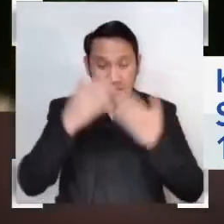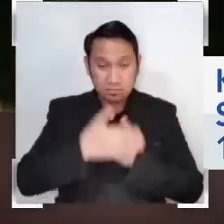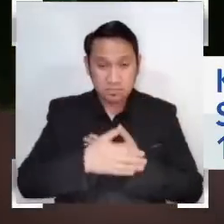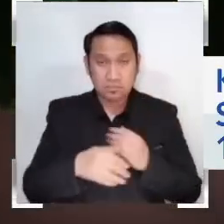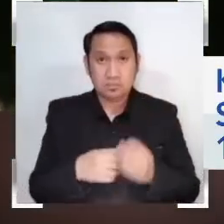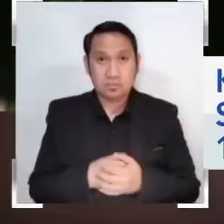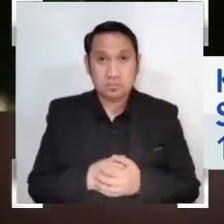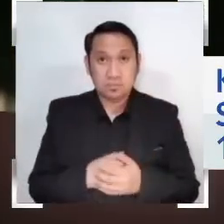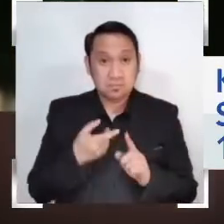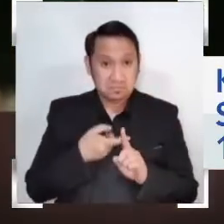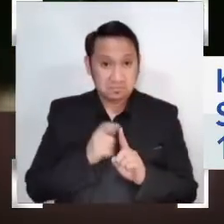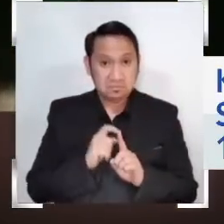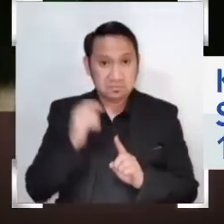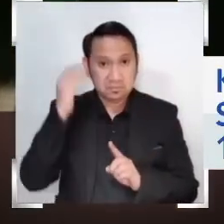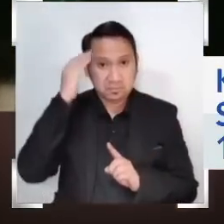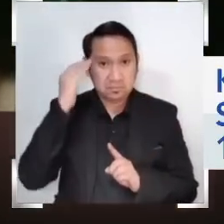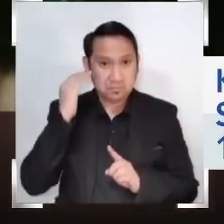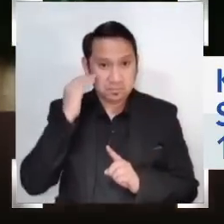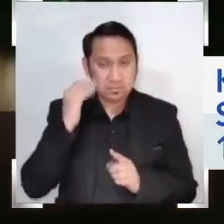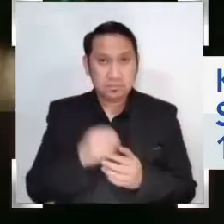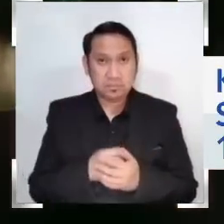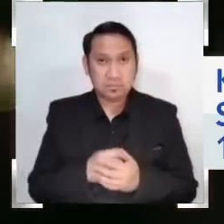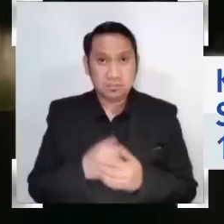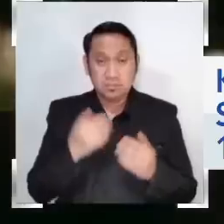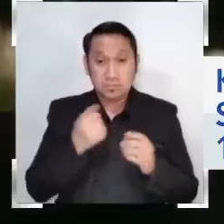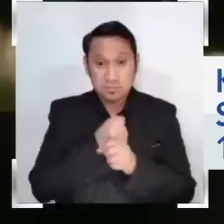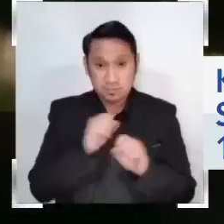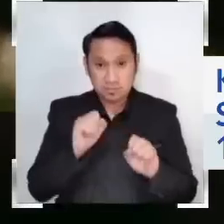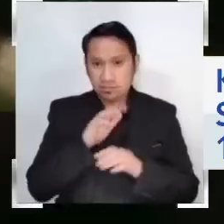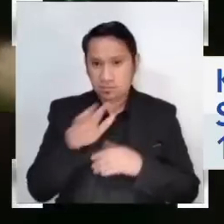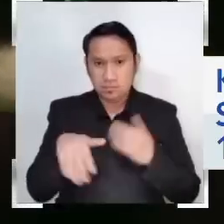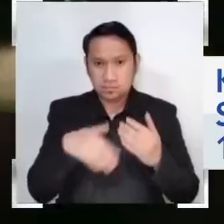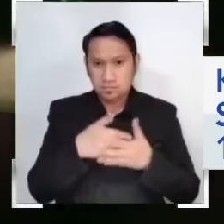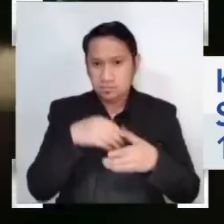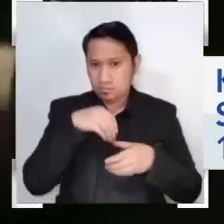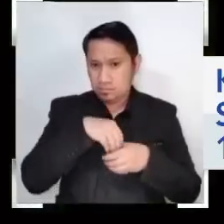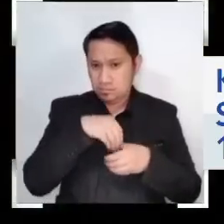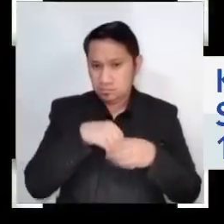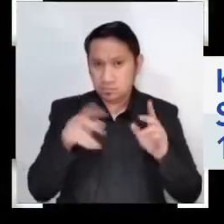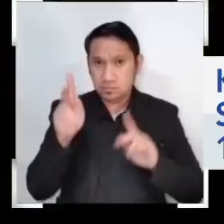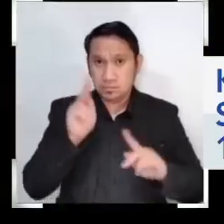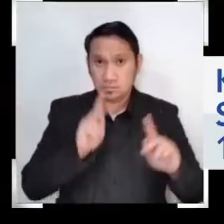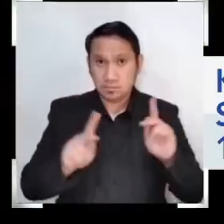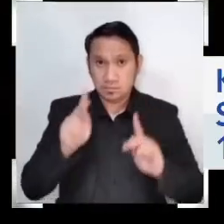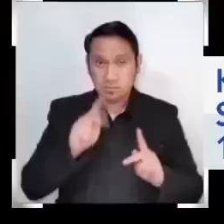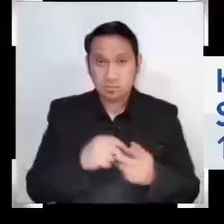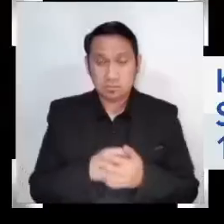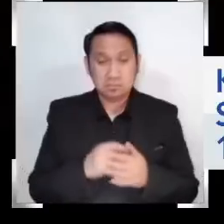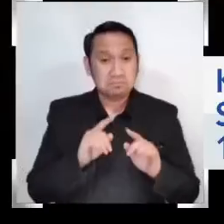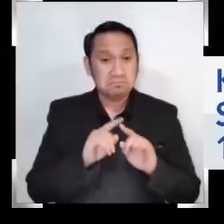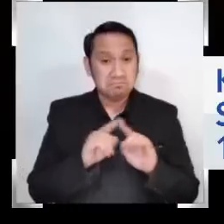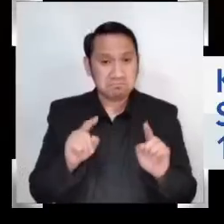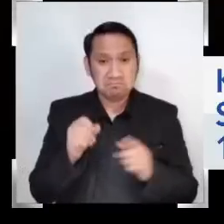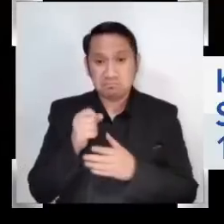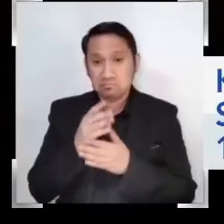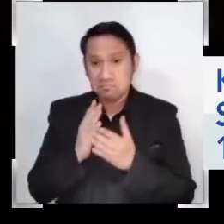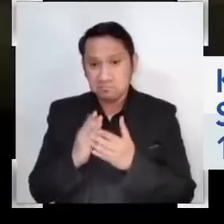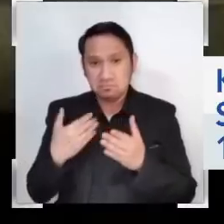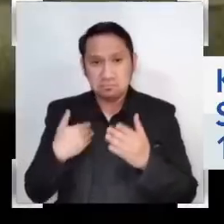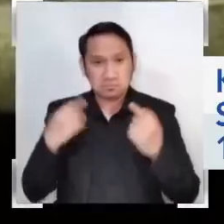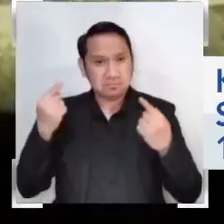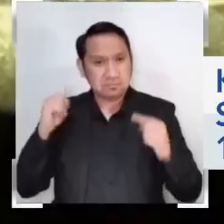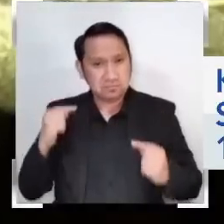South Korea ang flight. Ligtas ang lahat ng 173 pasahero at crew, bagamat may ilang nagtamo ng minor